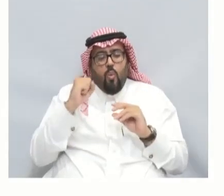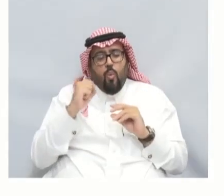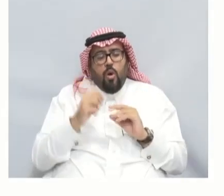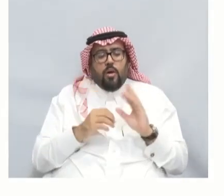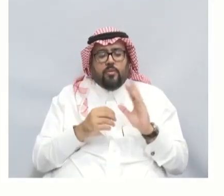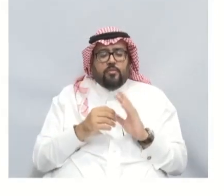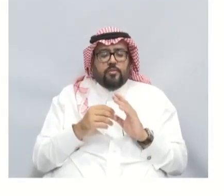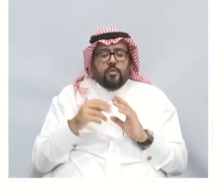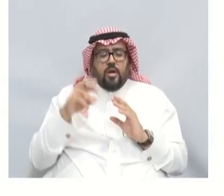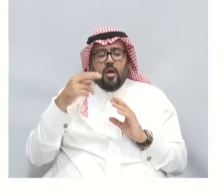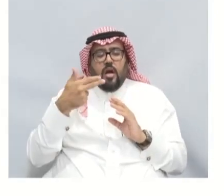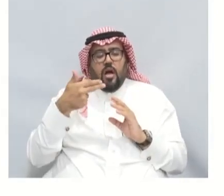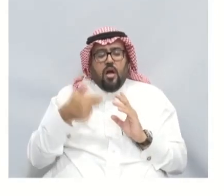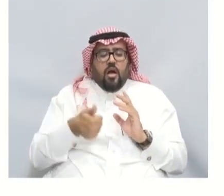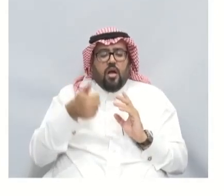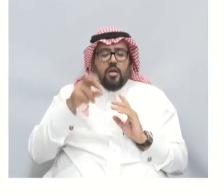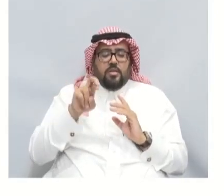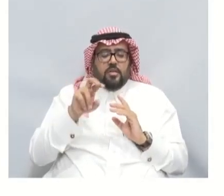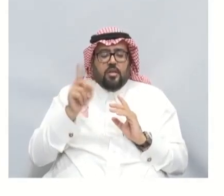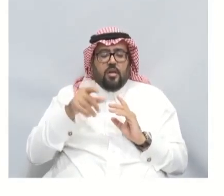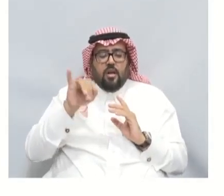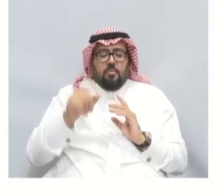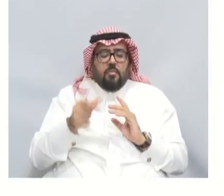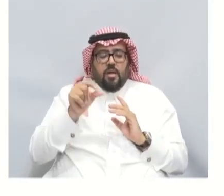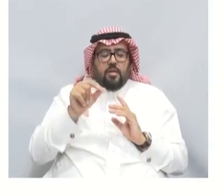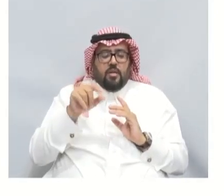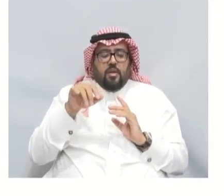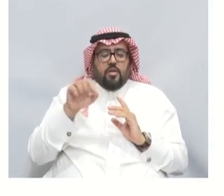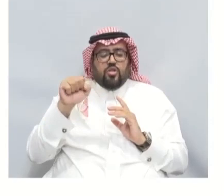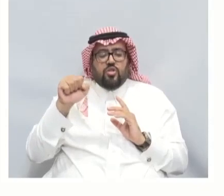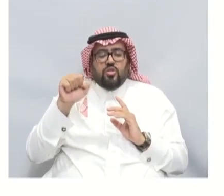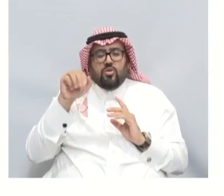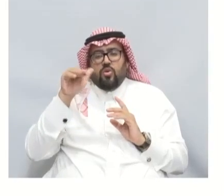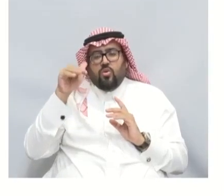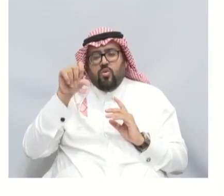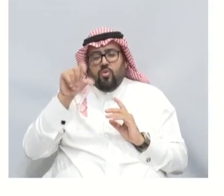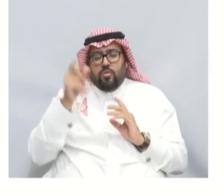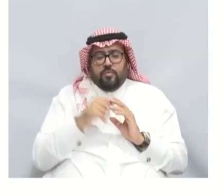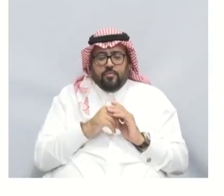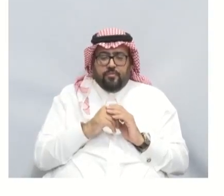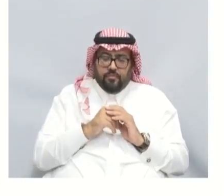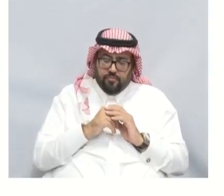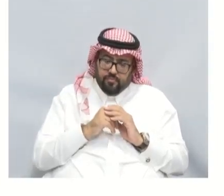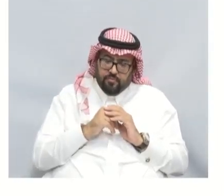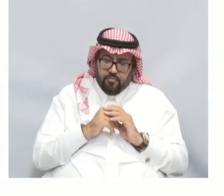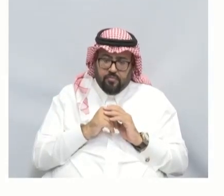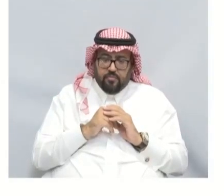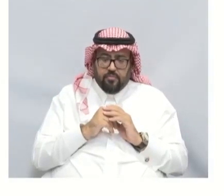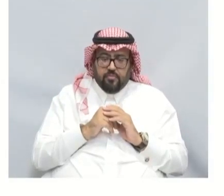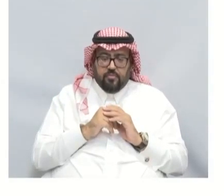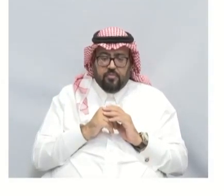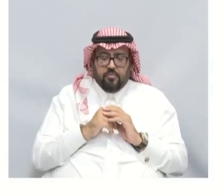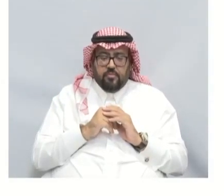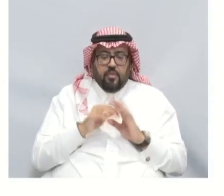غاز رماد وأيضا لدي ماذا؟ كمية من ماذا؟ من الصخور. إذن